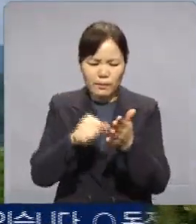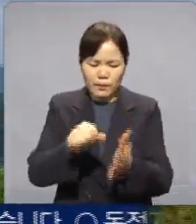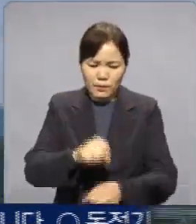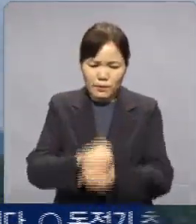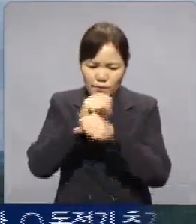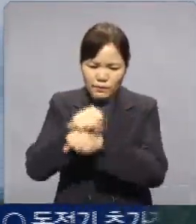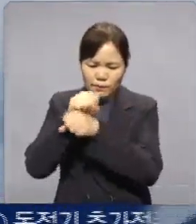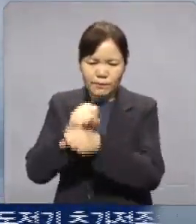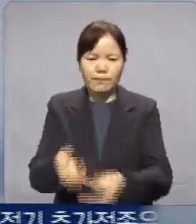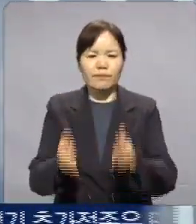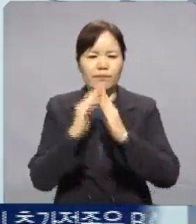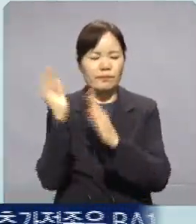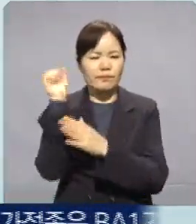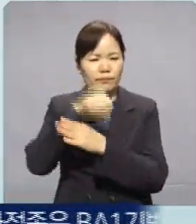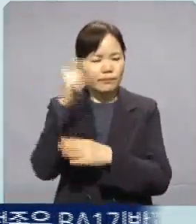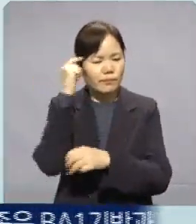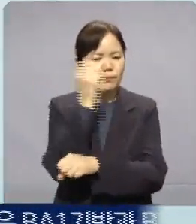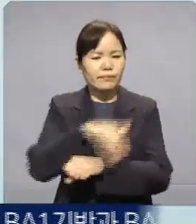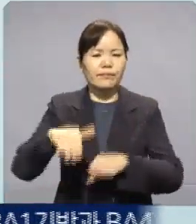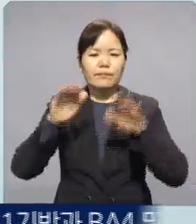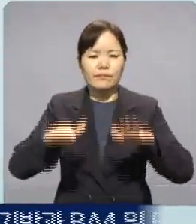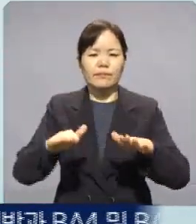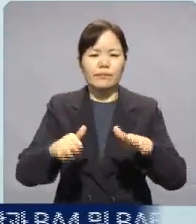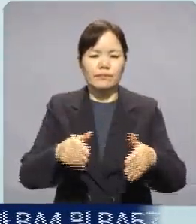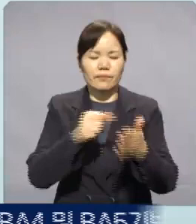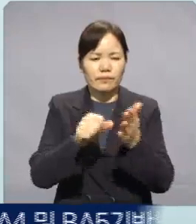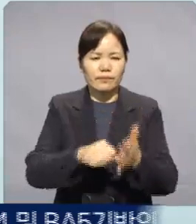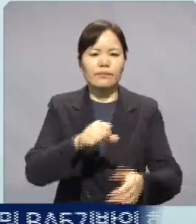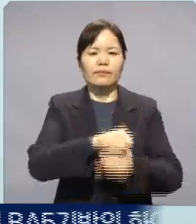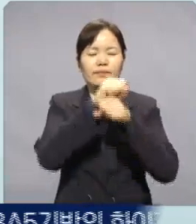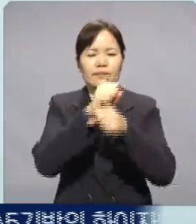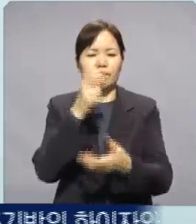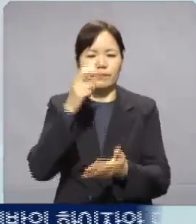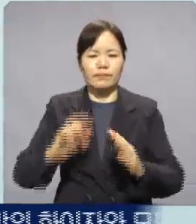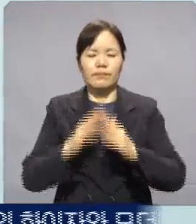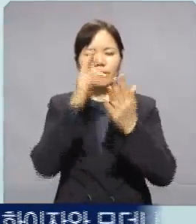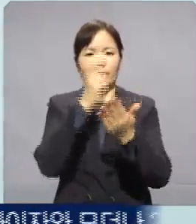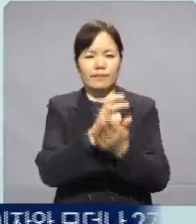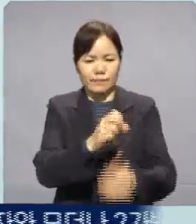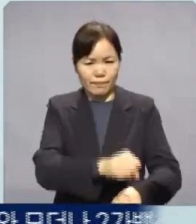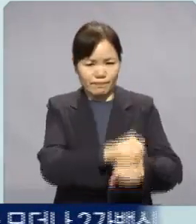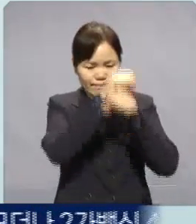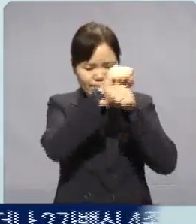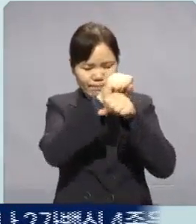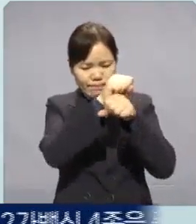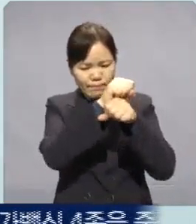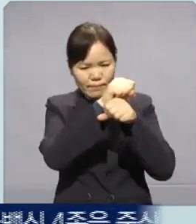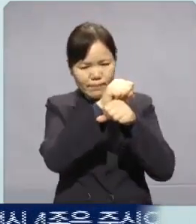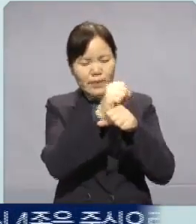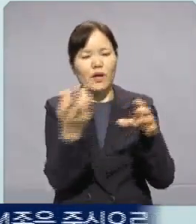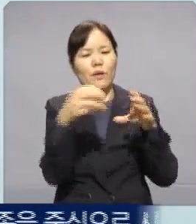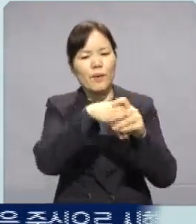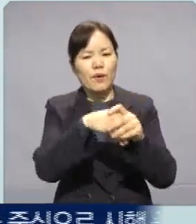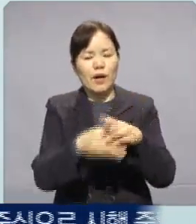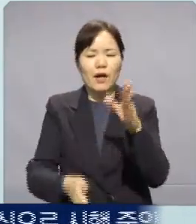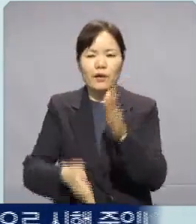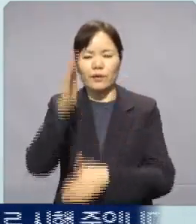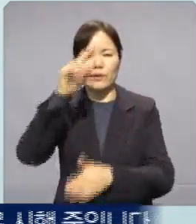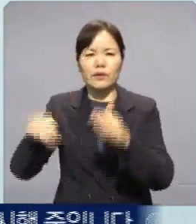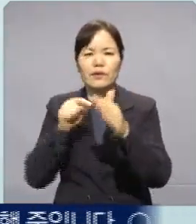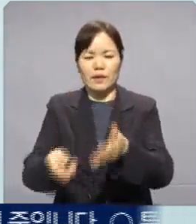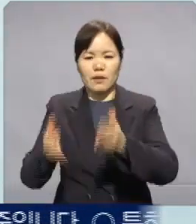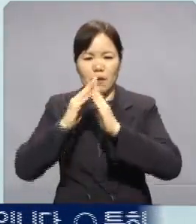방침입니다. 현재 물류시설은 건축법 시행령에 창고시설로 분류돼 도심 내 입주가 금지돼